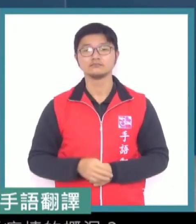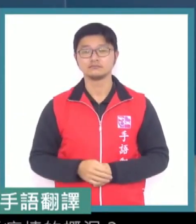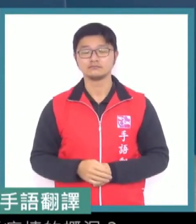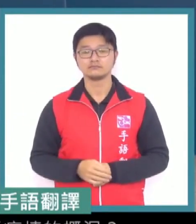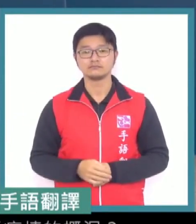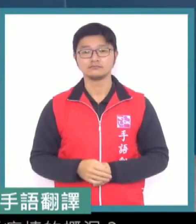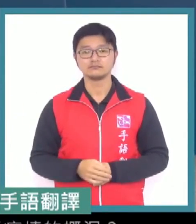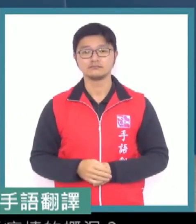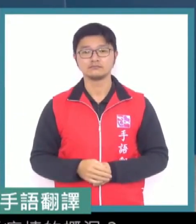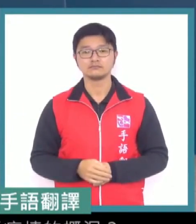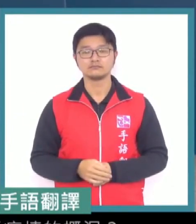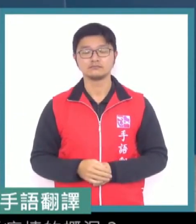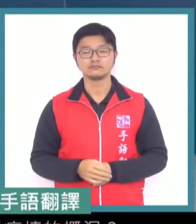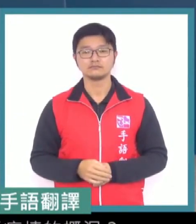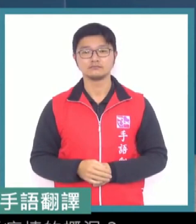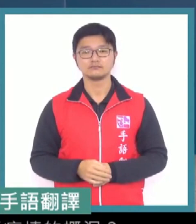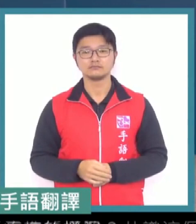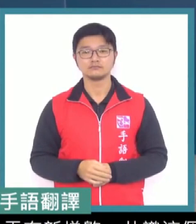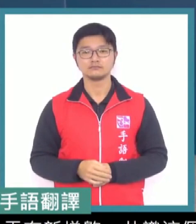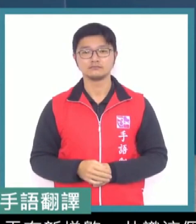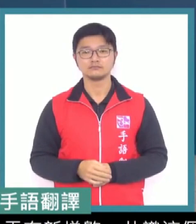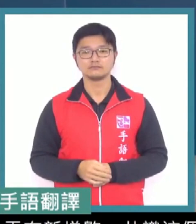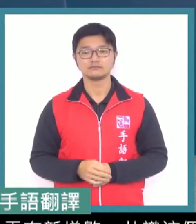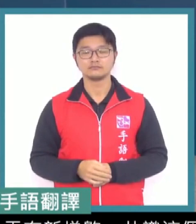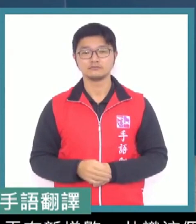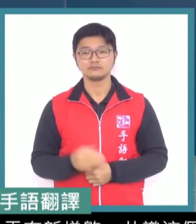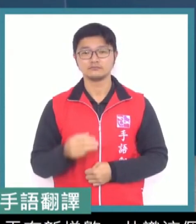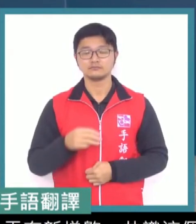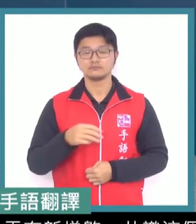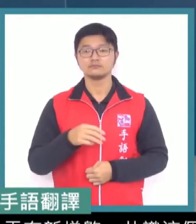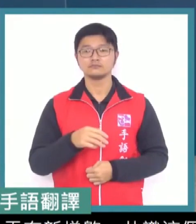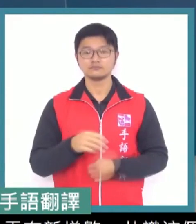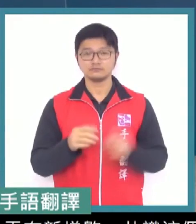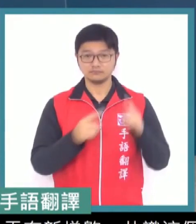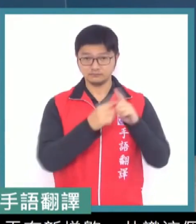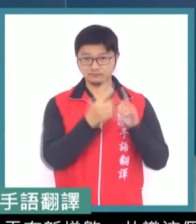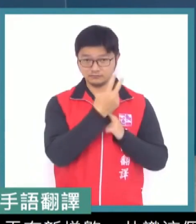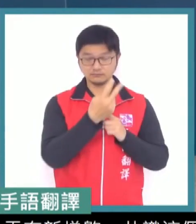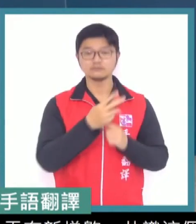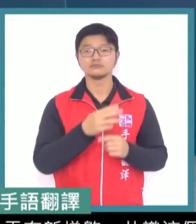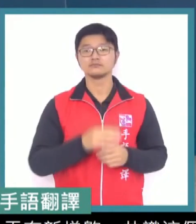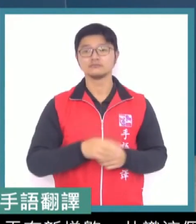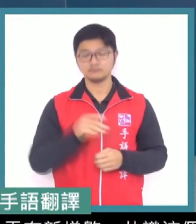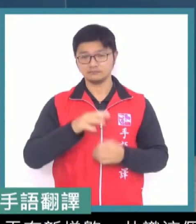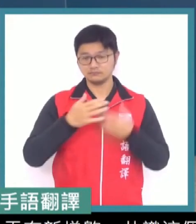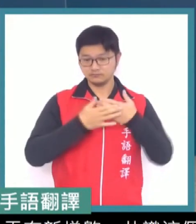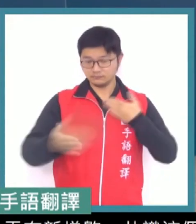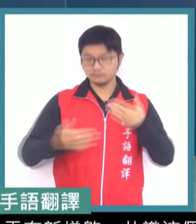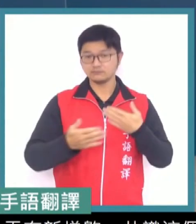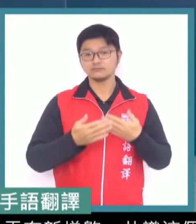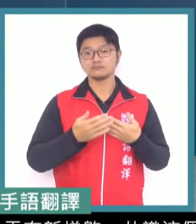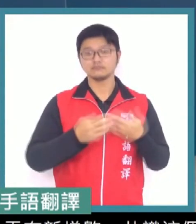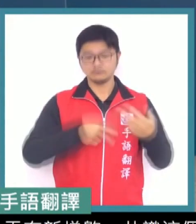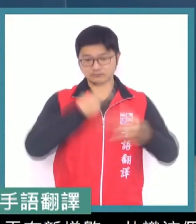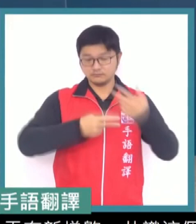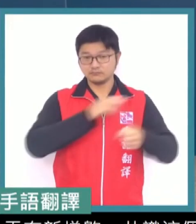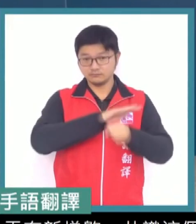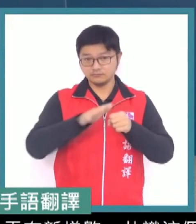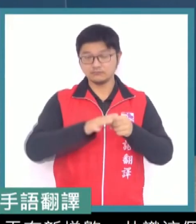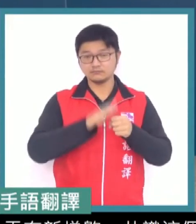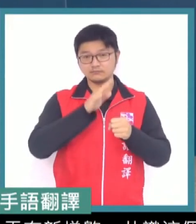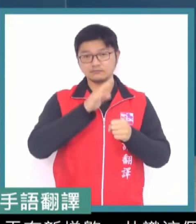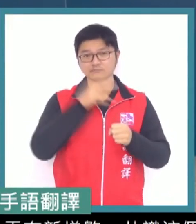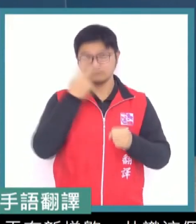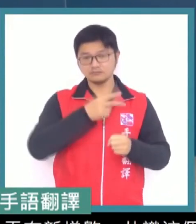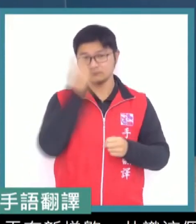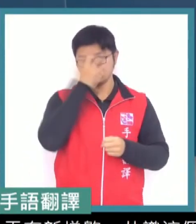案，那么其中2个是居隔期满，那裁减确诊，另外6个是